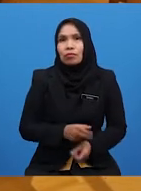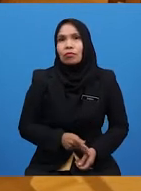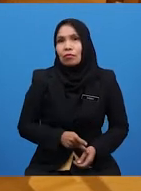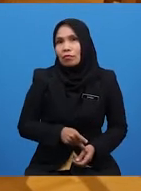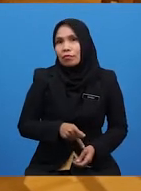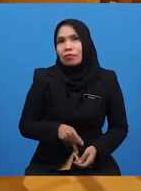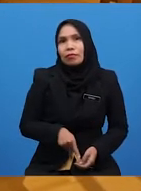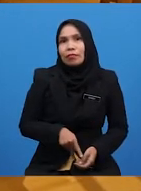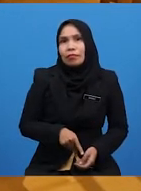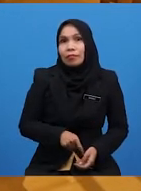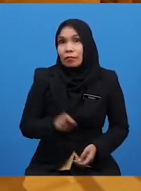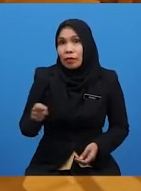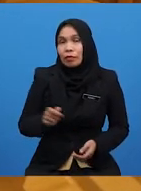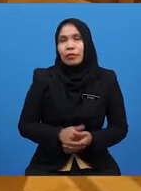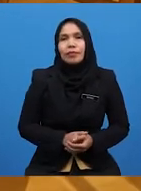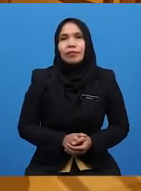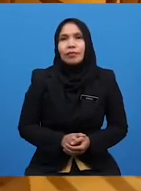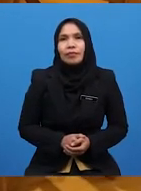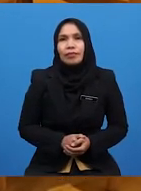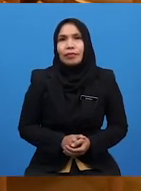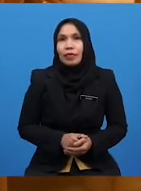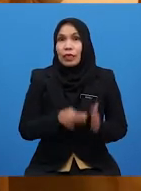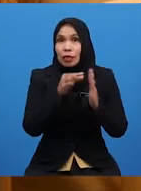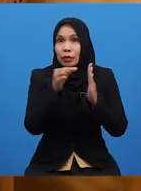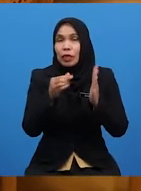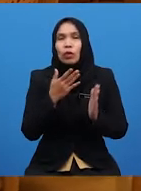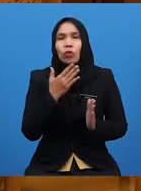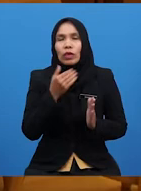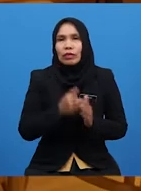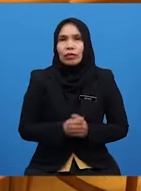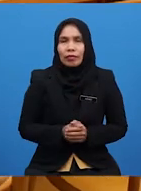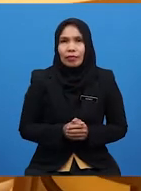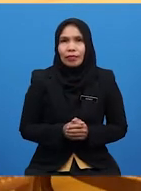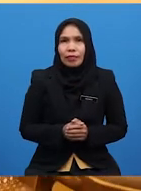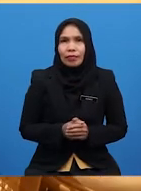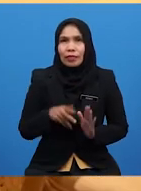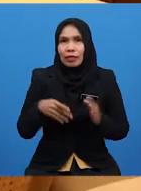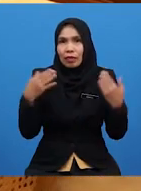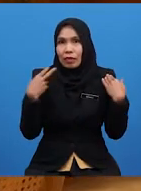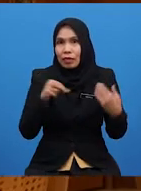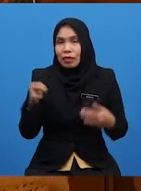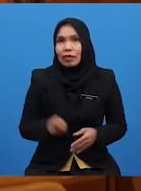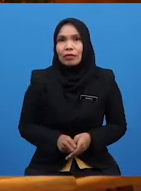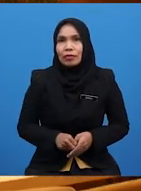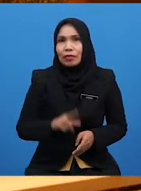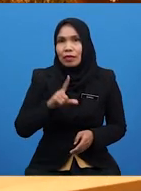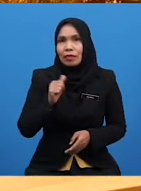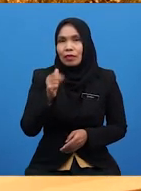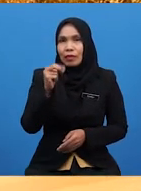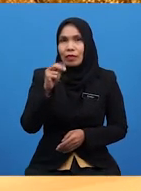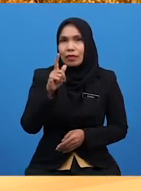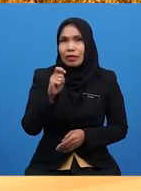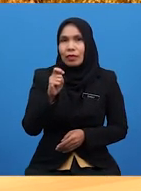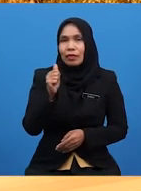pemilihan jenis warna tekstur pada lantai dan elemen hiasan daripada foto-foto yang